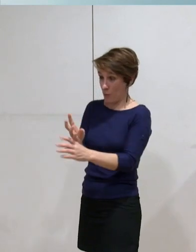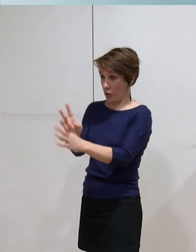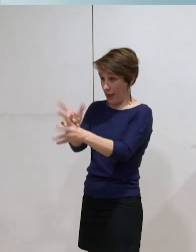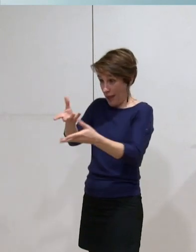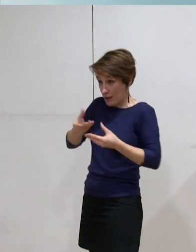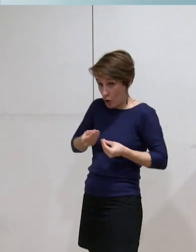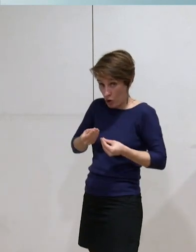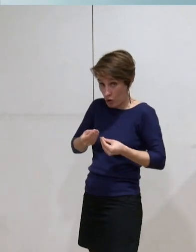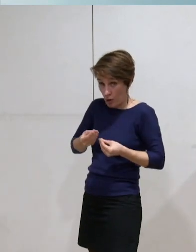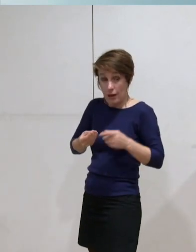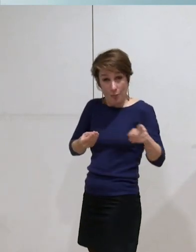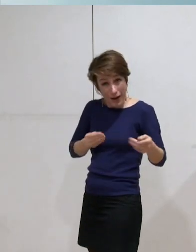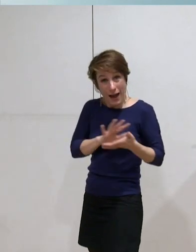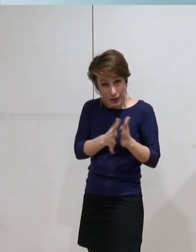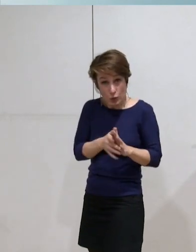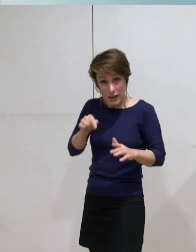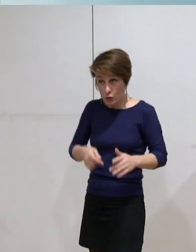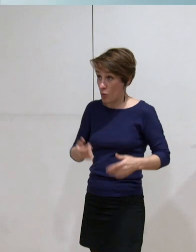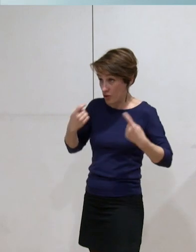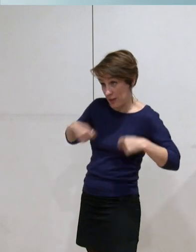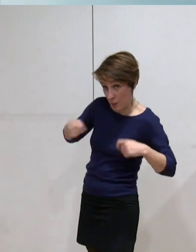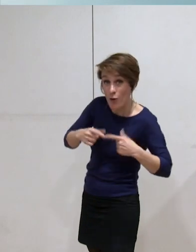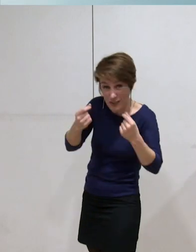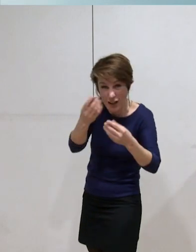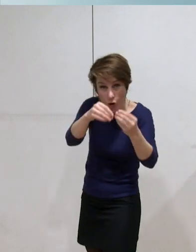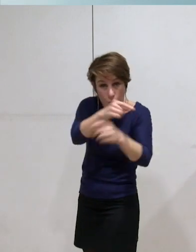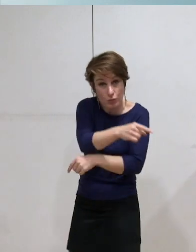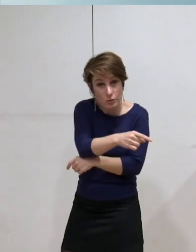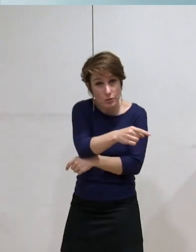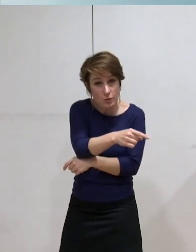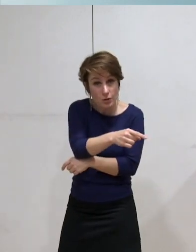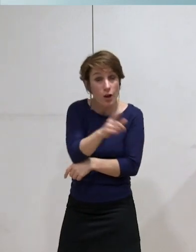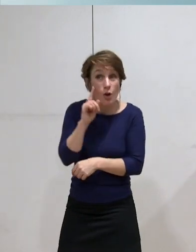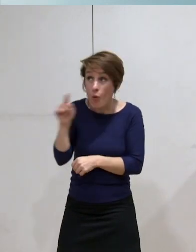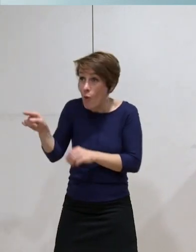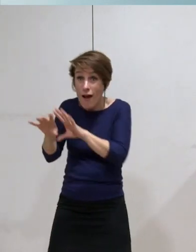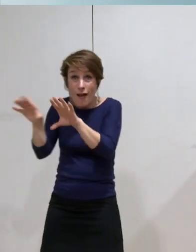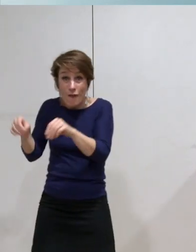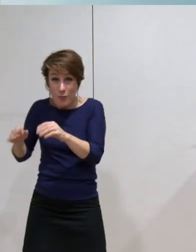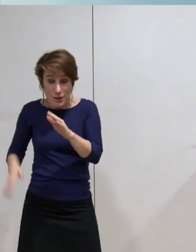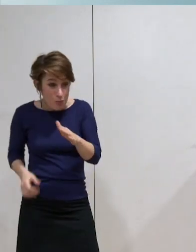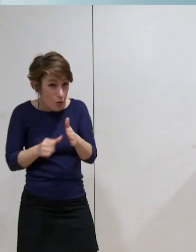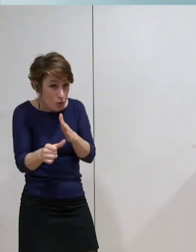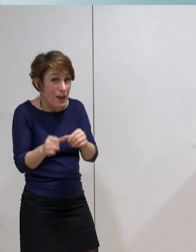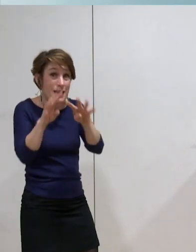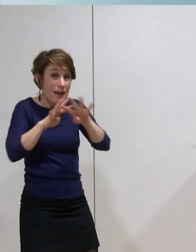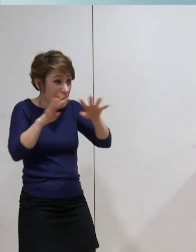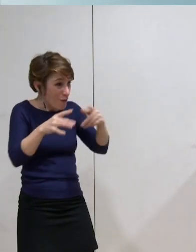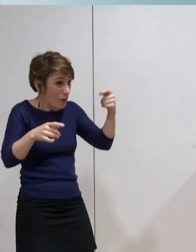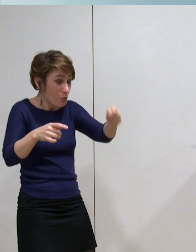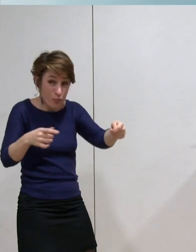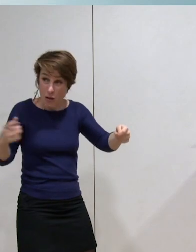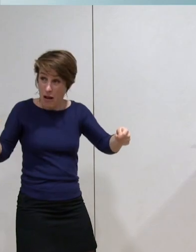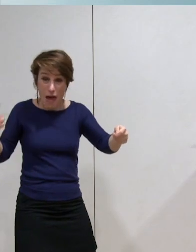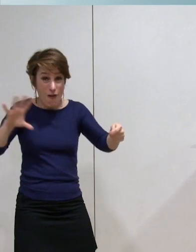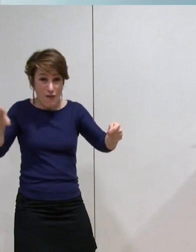supplémentaire ça leur coûtait de l'argent en plus parce que les recettes famille et les recettes CAF ne permettait pas de